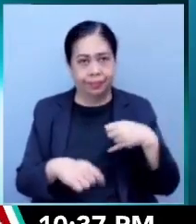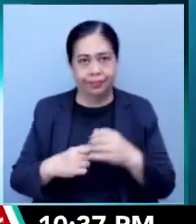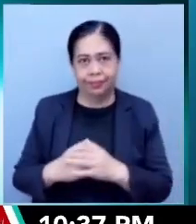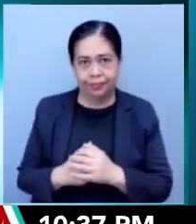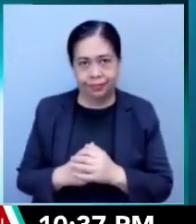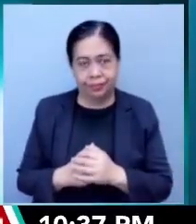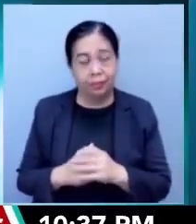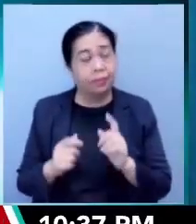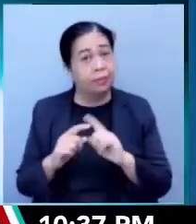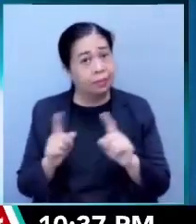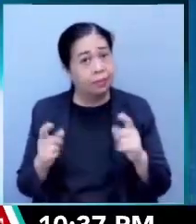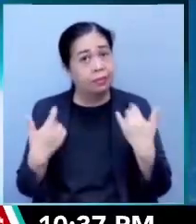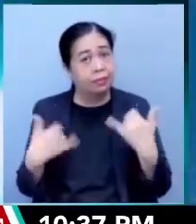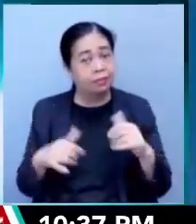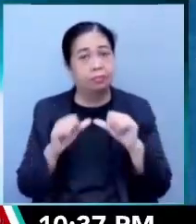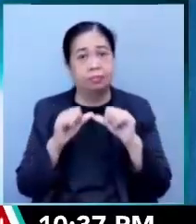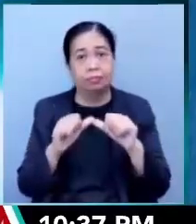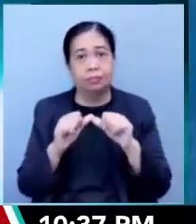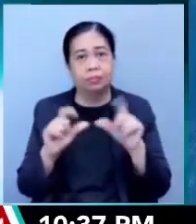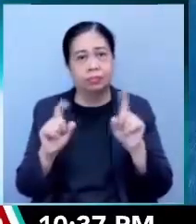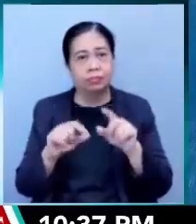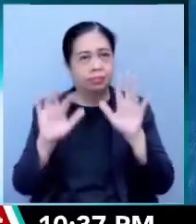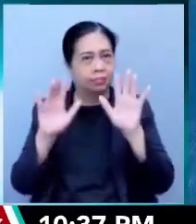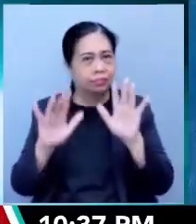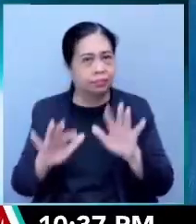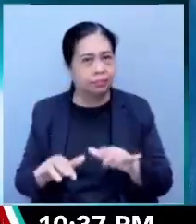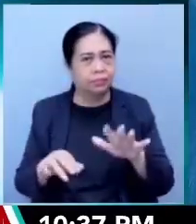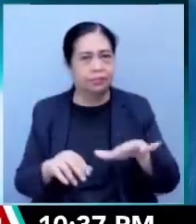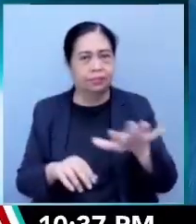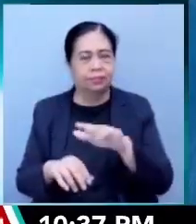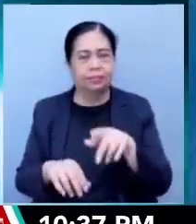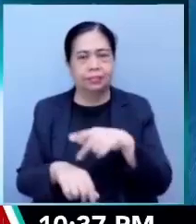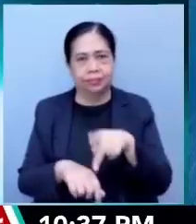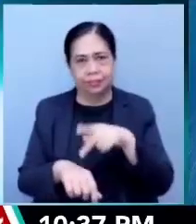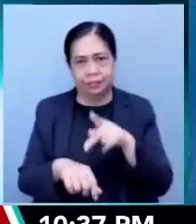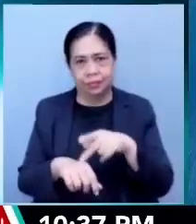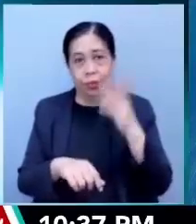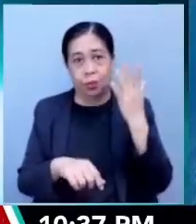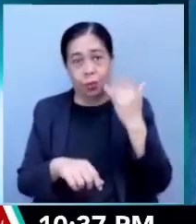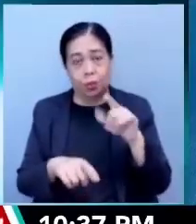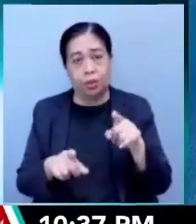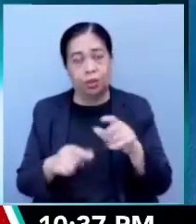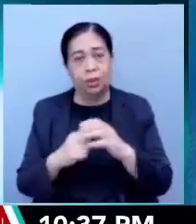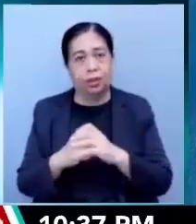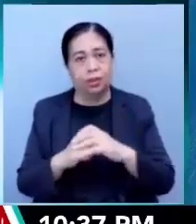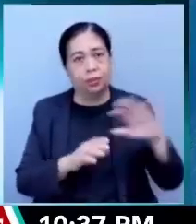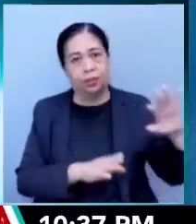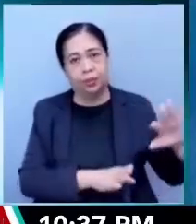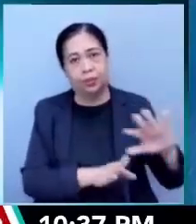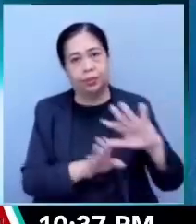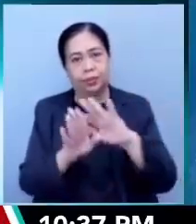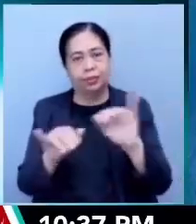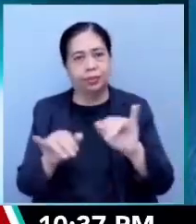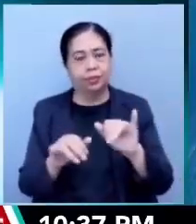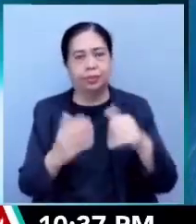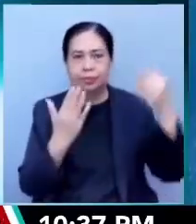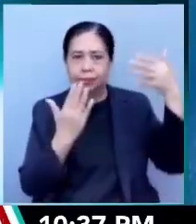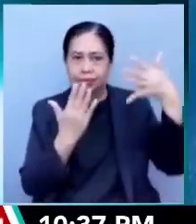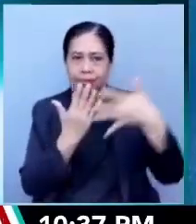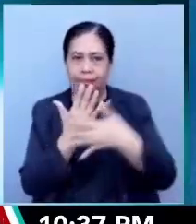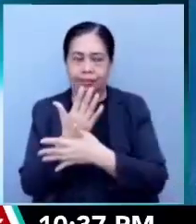lang, magpapatuloy po yung mga pag-ulan sa ilang bahagi ng ating bansa dahil pa rin yan sa shear line, ganun din sa hanging amihan at pati na rin